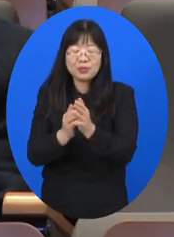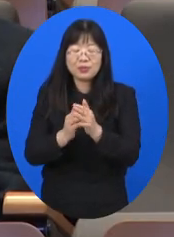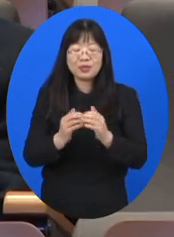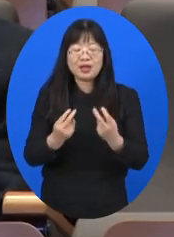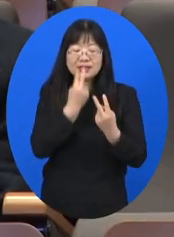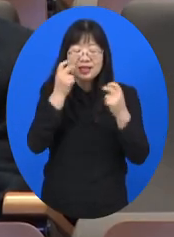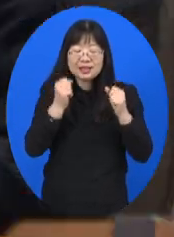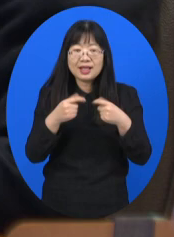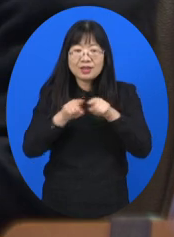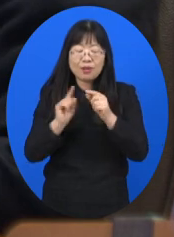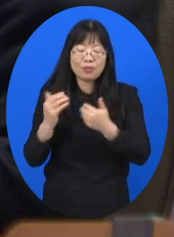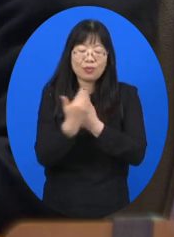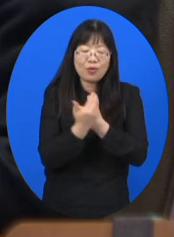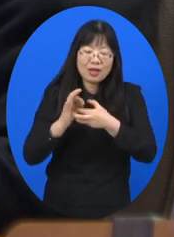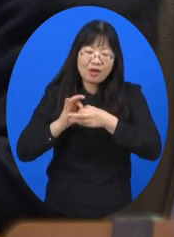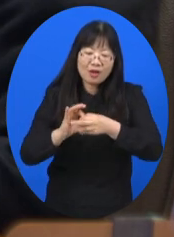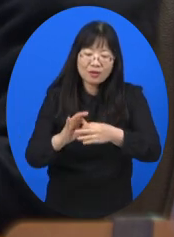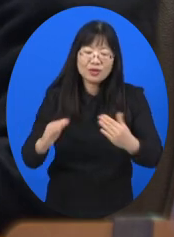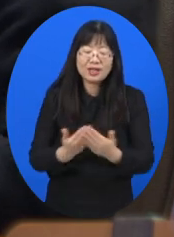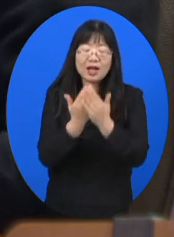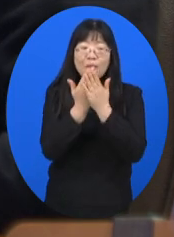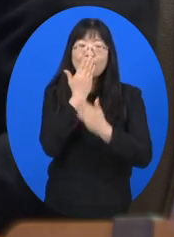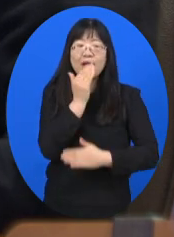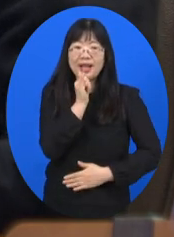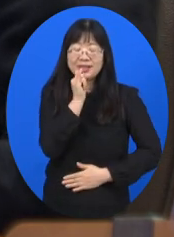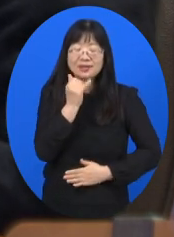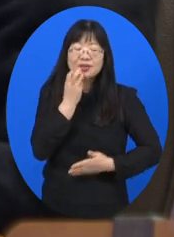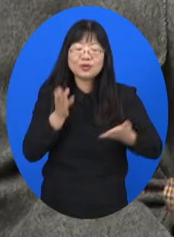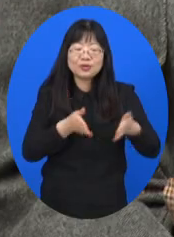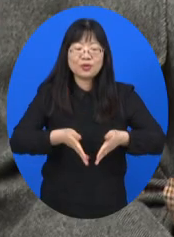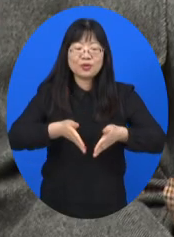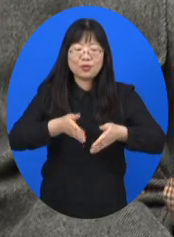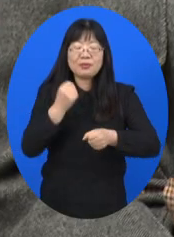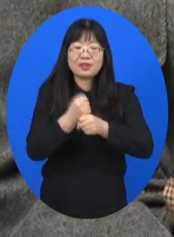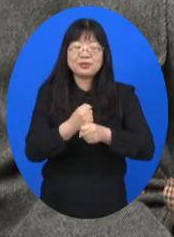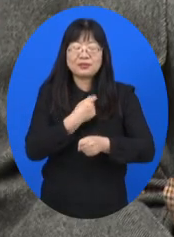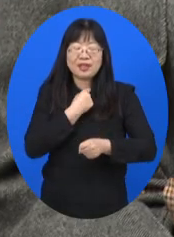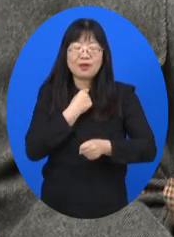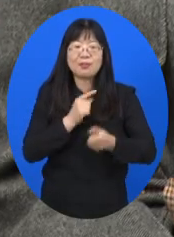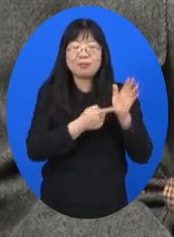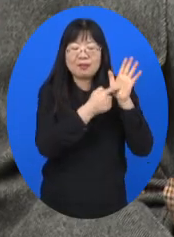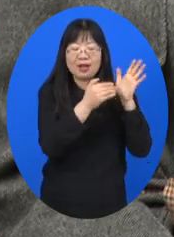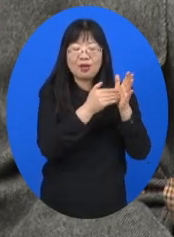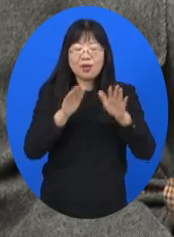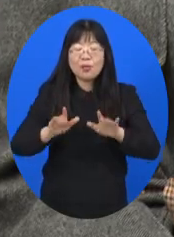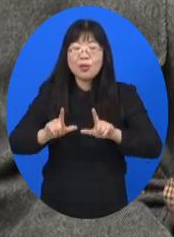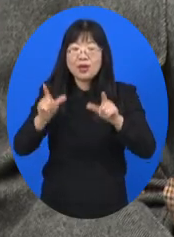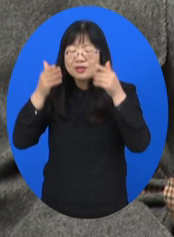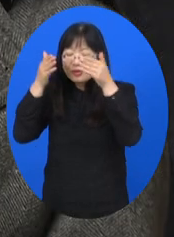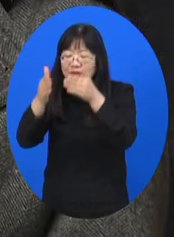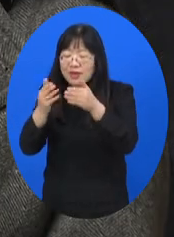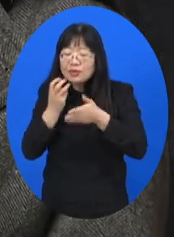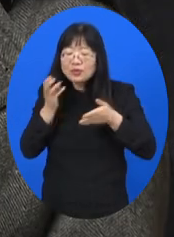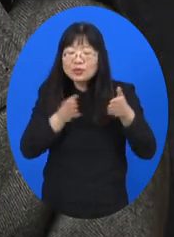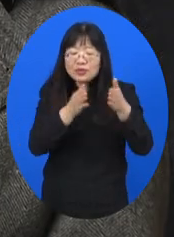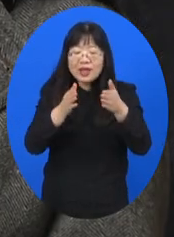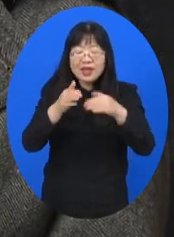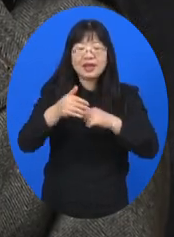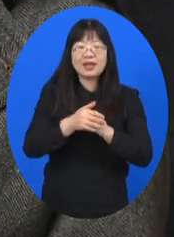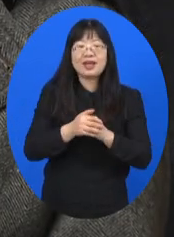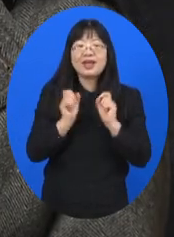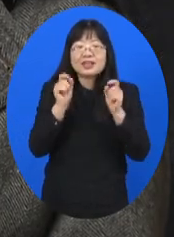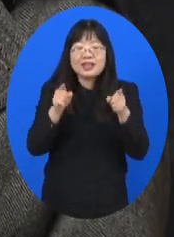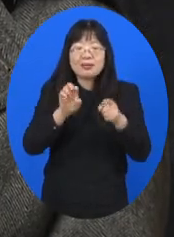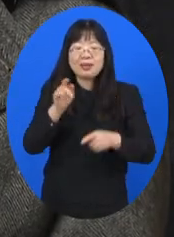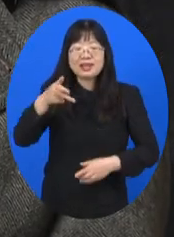지속 가능성을 높이는 경기도를 만들겠다고도 밝혔습니다. 그러면서 올해 역점적으로 추진할 경기도의 기회 패키지